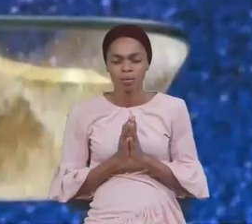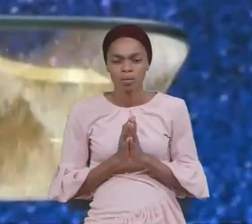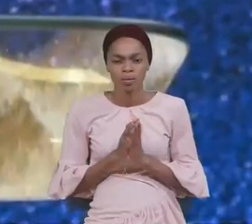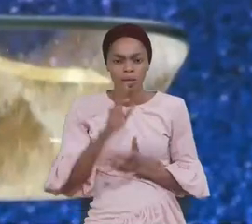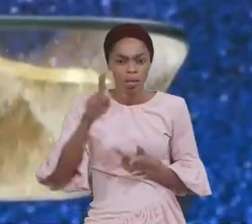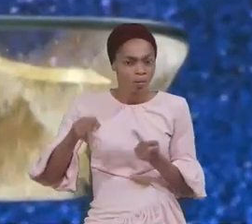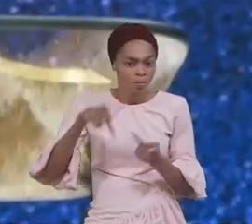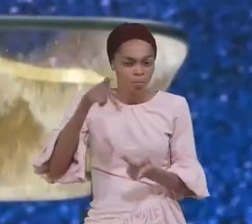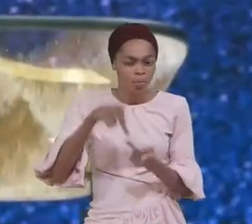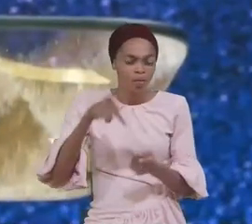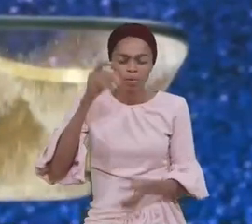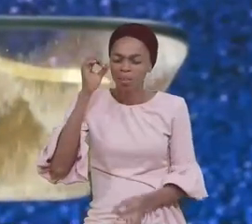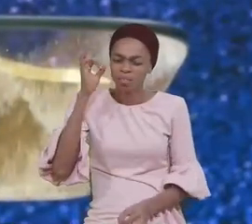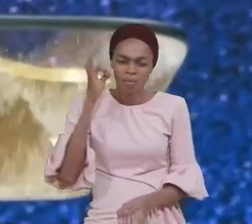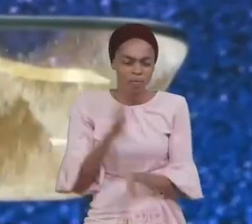La foi parfaite.